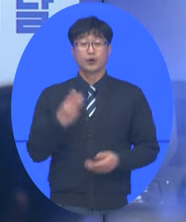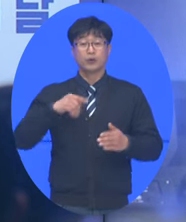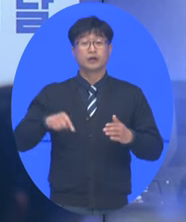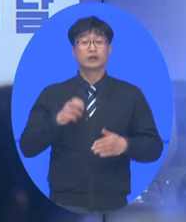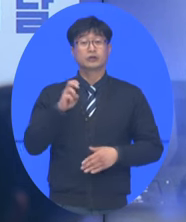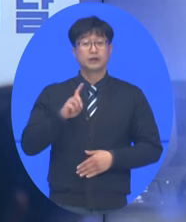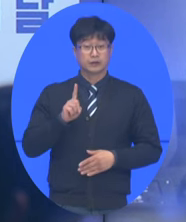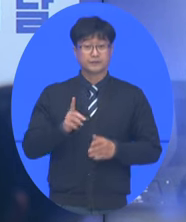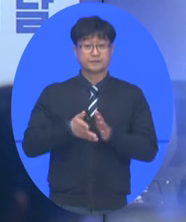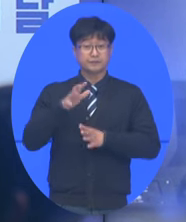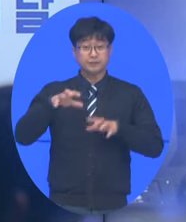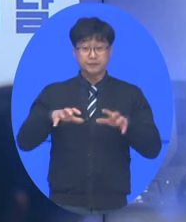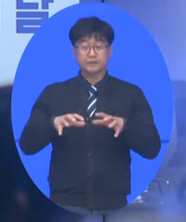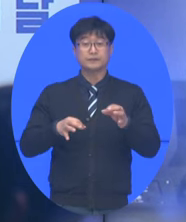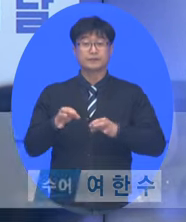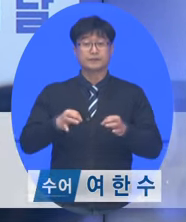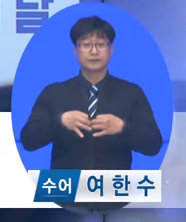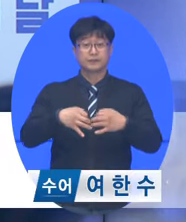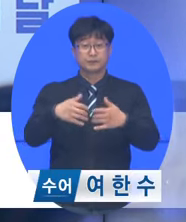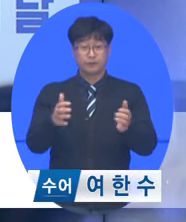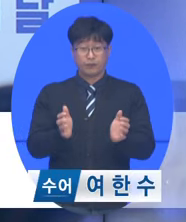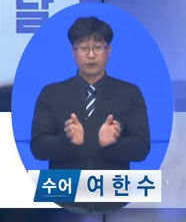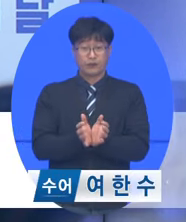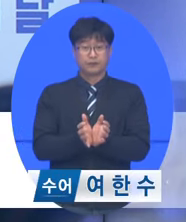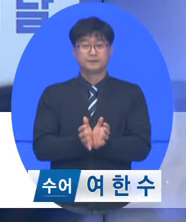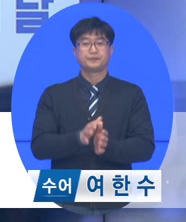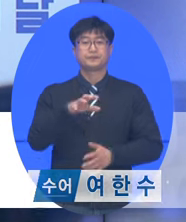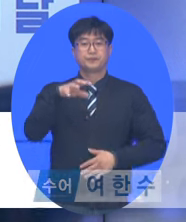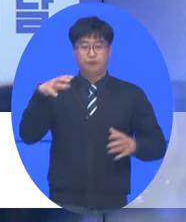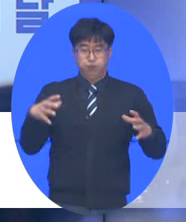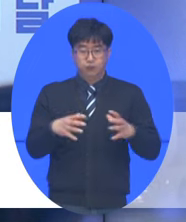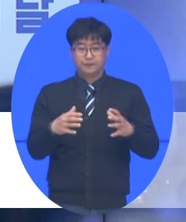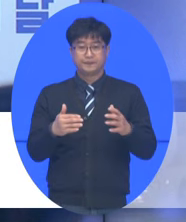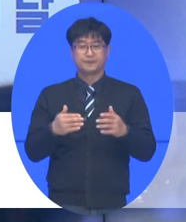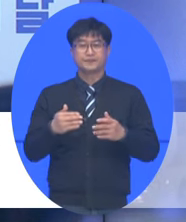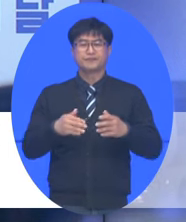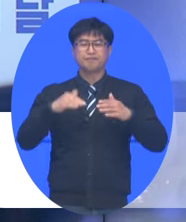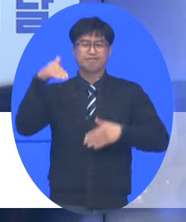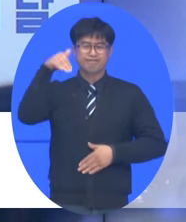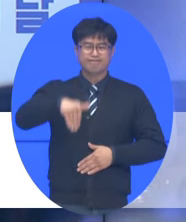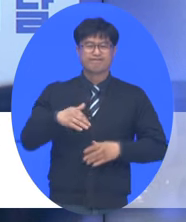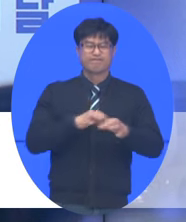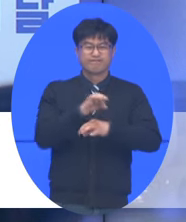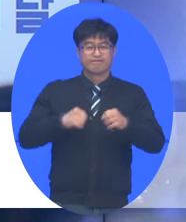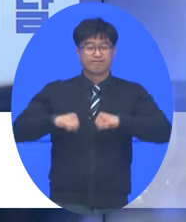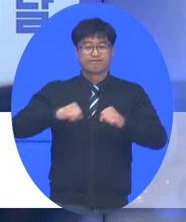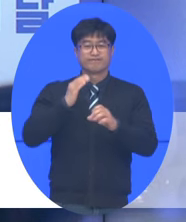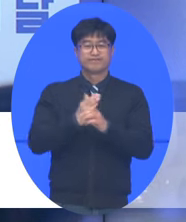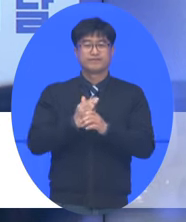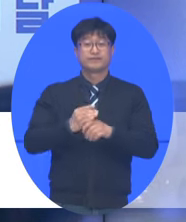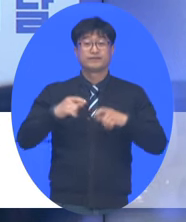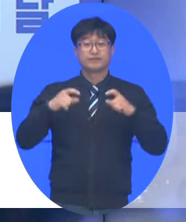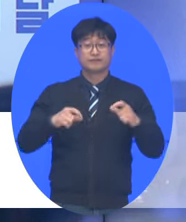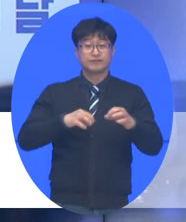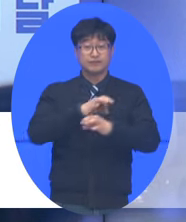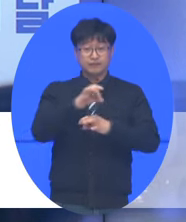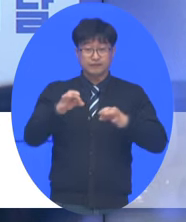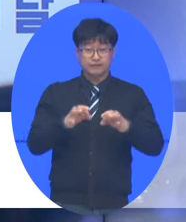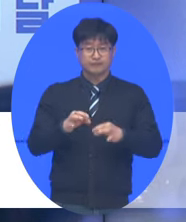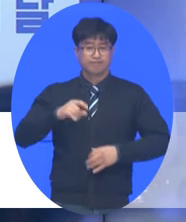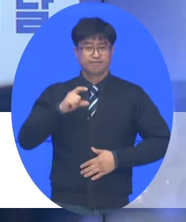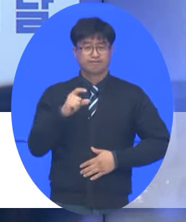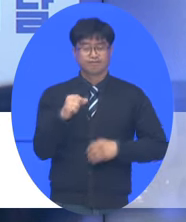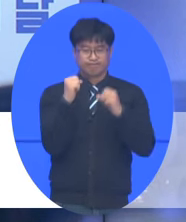도내 31개 시군 상인회가 한자리에 모였습니다. 침체된 경제 여건 속에서 지역 경제 기반을 튼튼히 지키고 있는